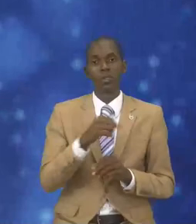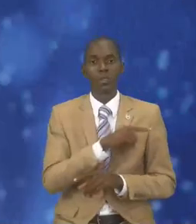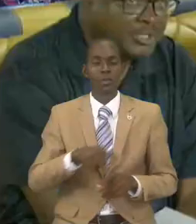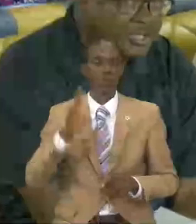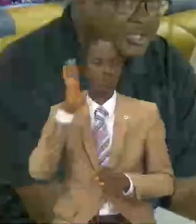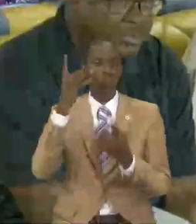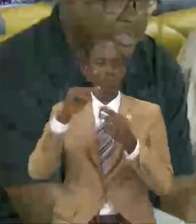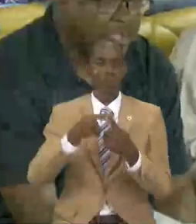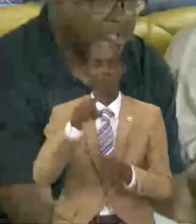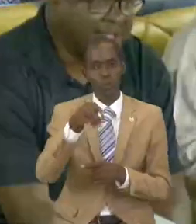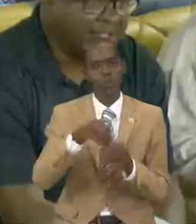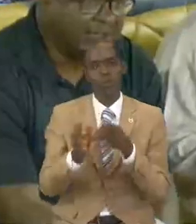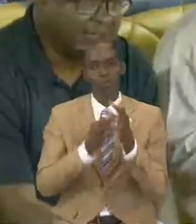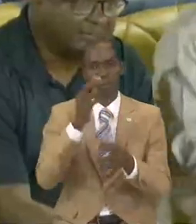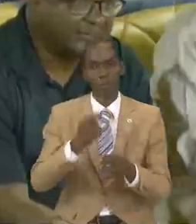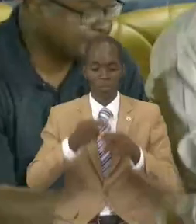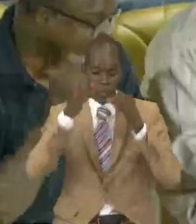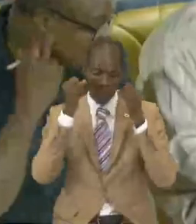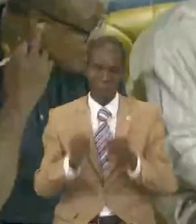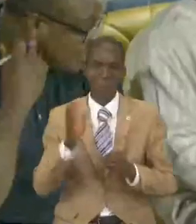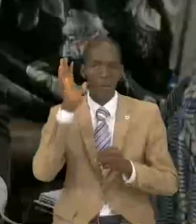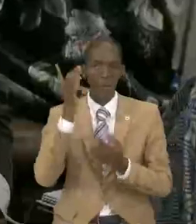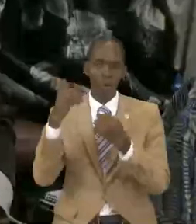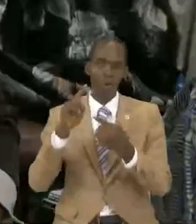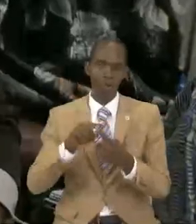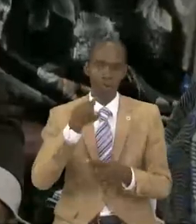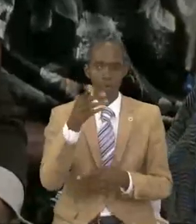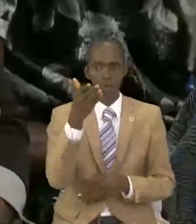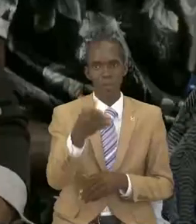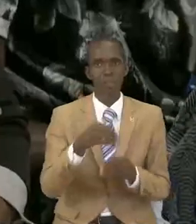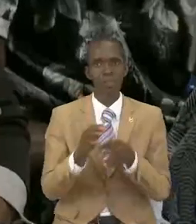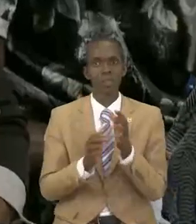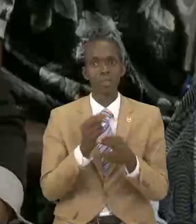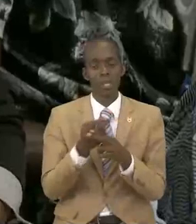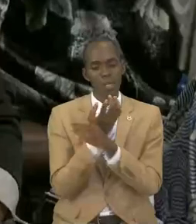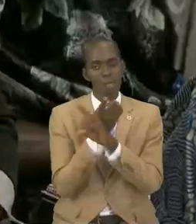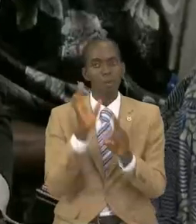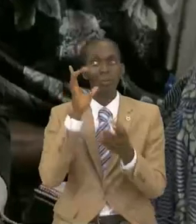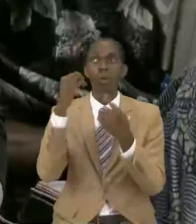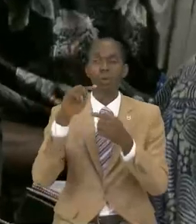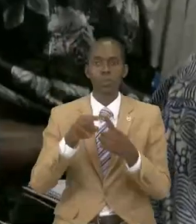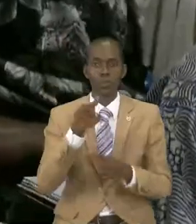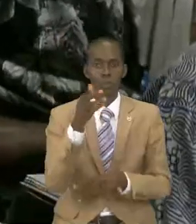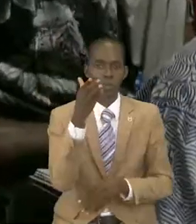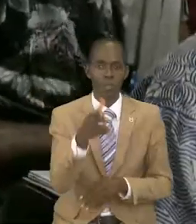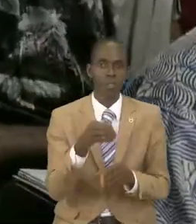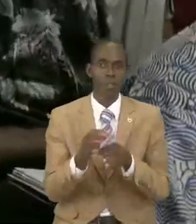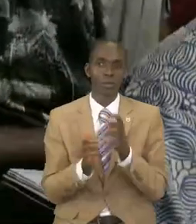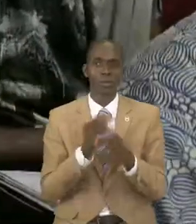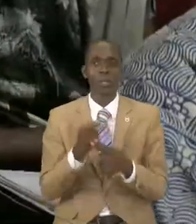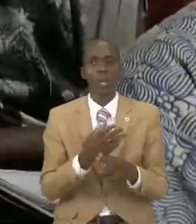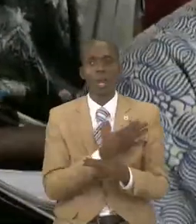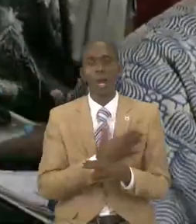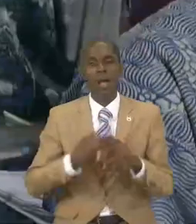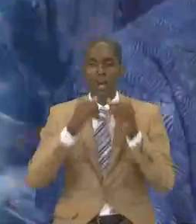Seigneur viendra vers toi là-bas. La puissance viendra sur toi là-bas, la délivrance te parviendra là-bas et les bénédictions